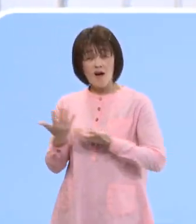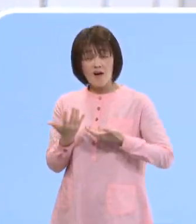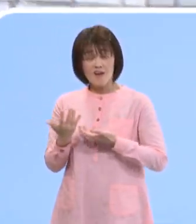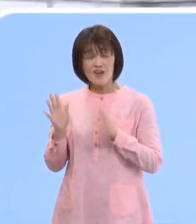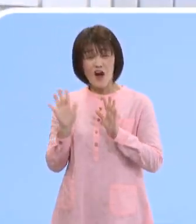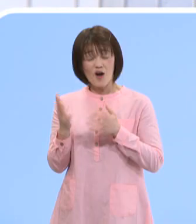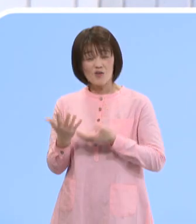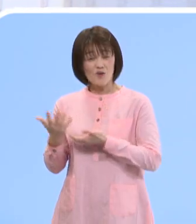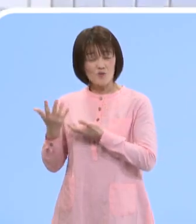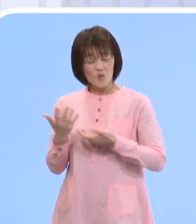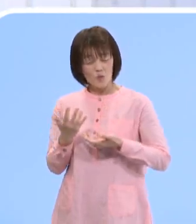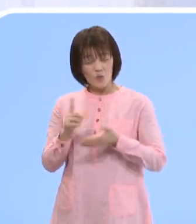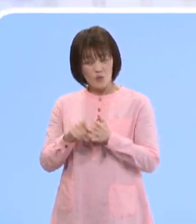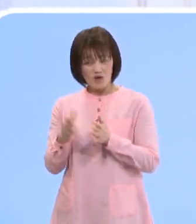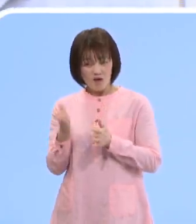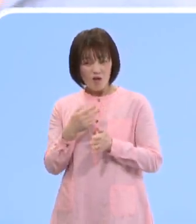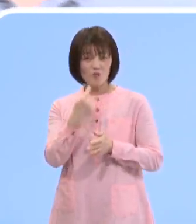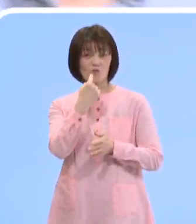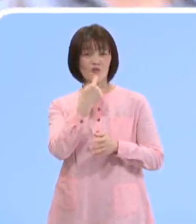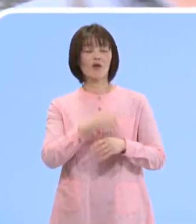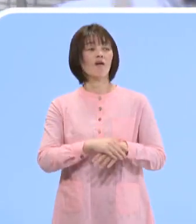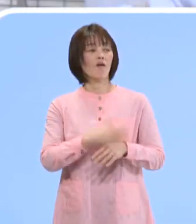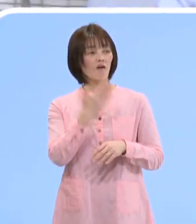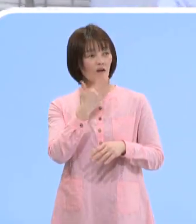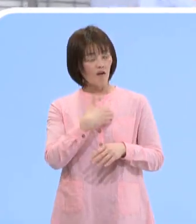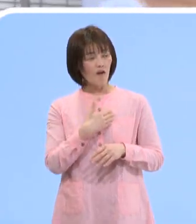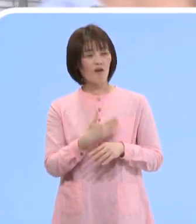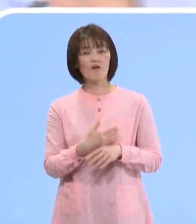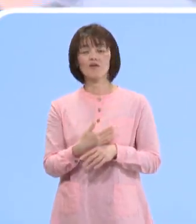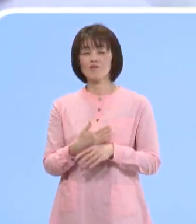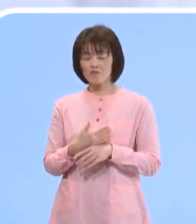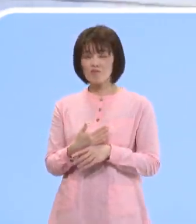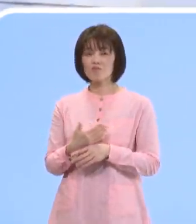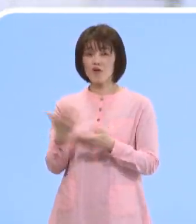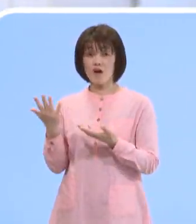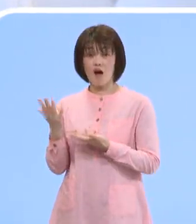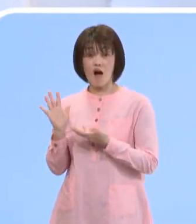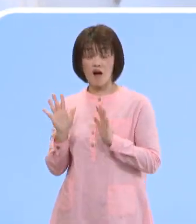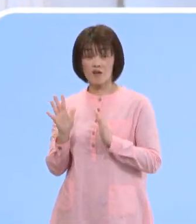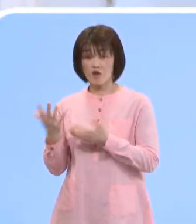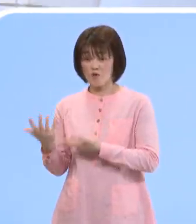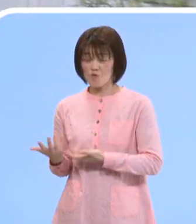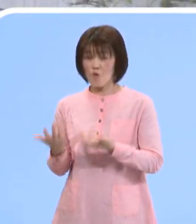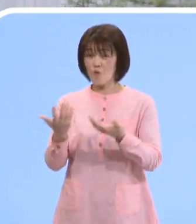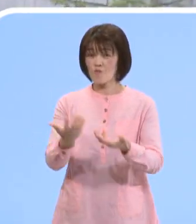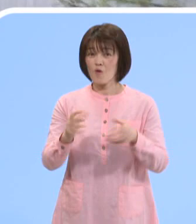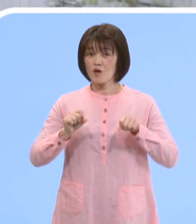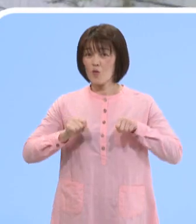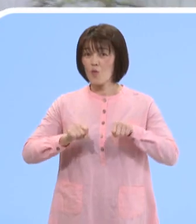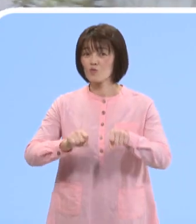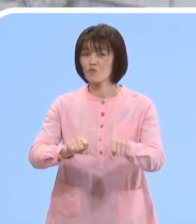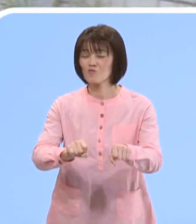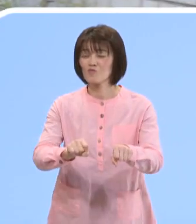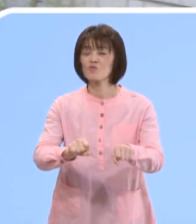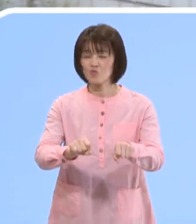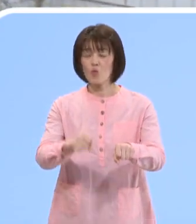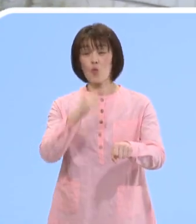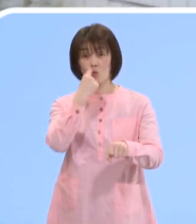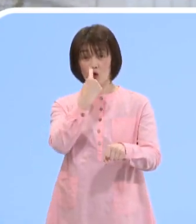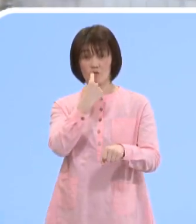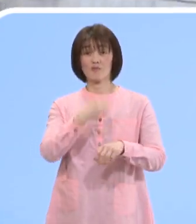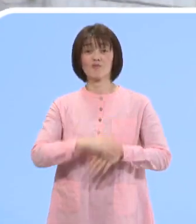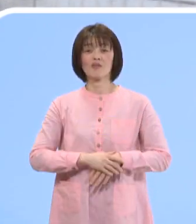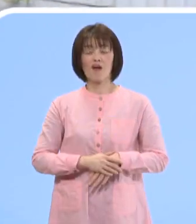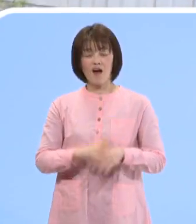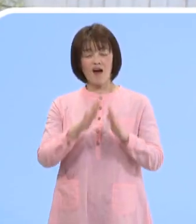はい、 じゃあもう赤ちゃんの時から。 そうですね、バギーをしたりとか、う ん、家族ですね、 うん、そうです